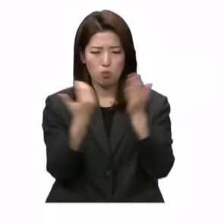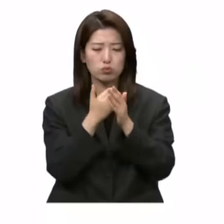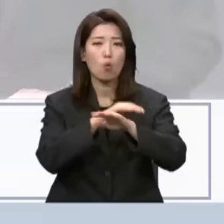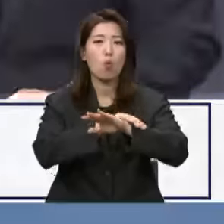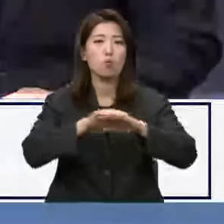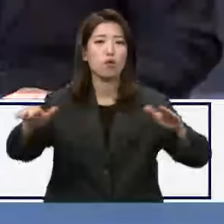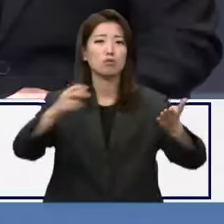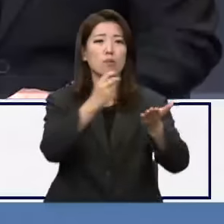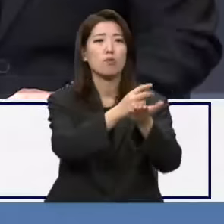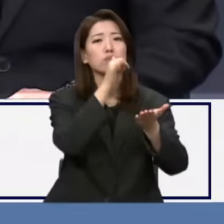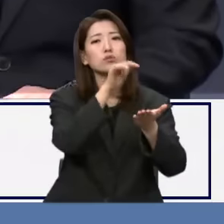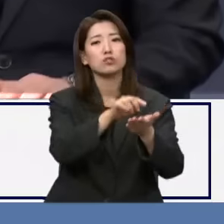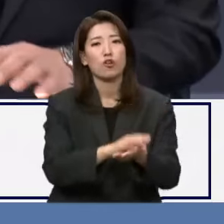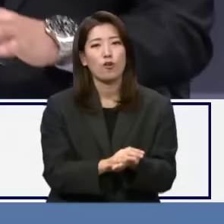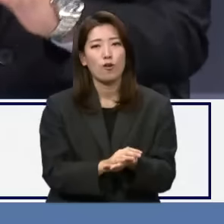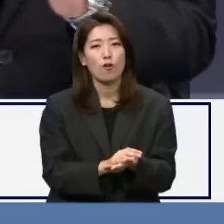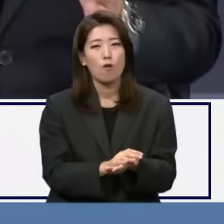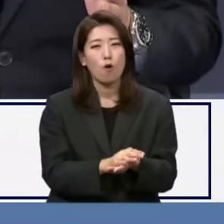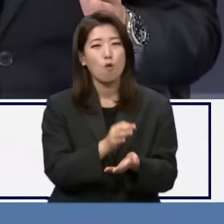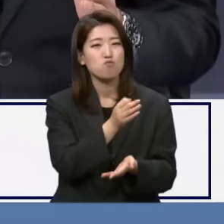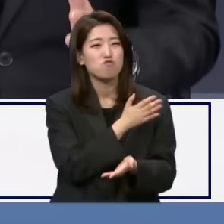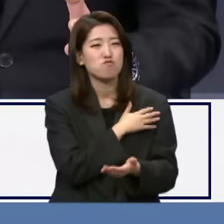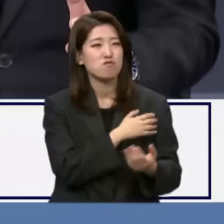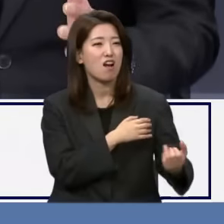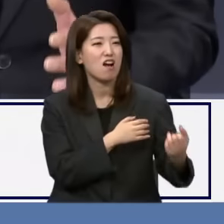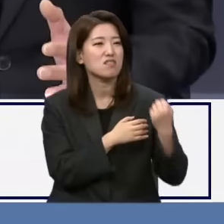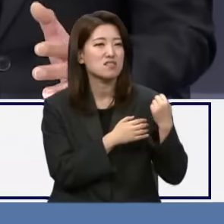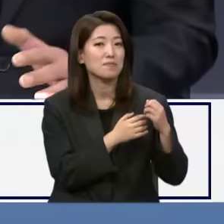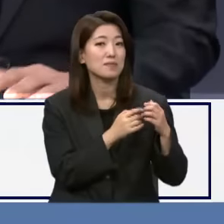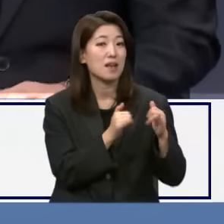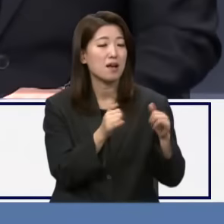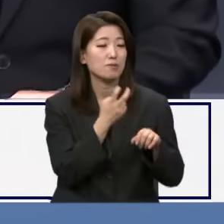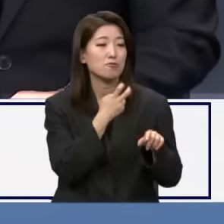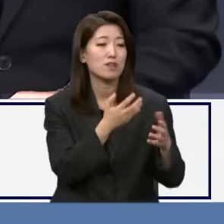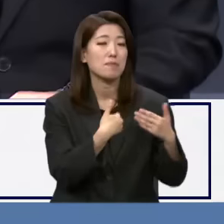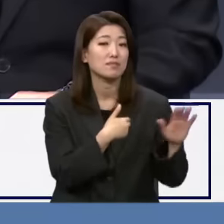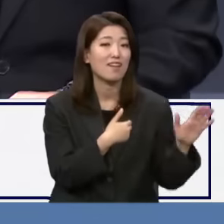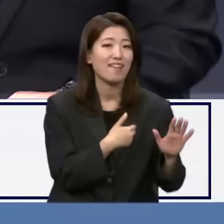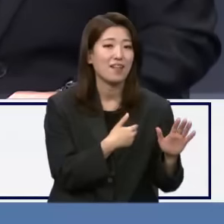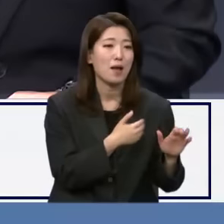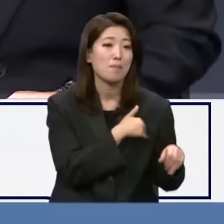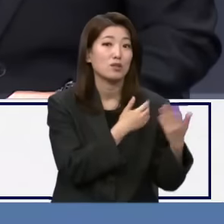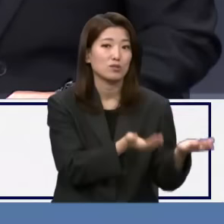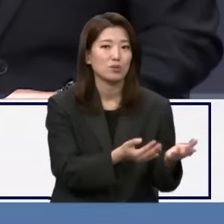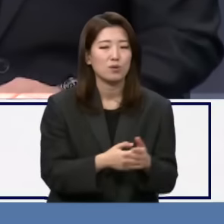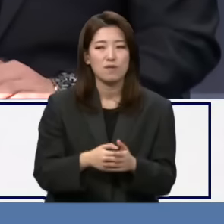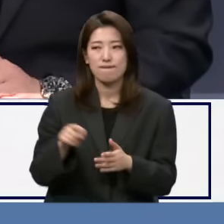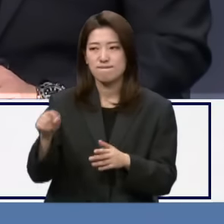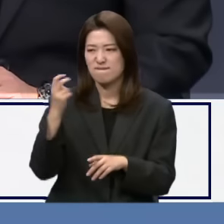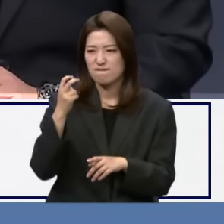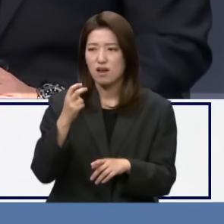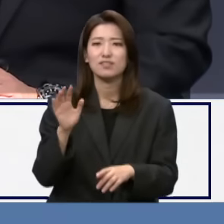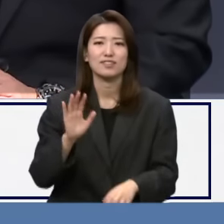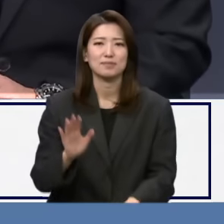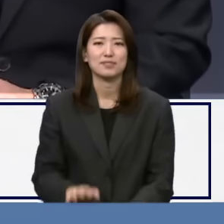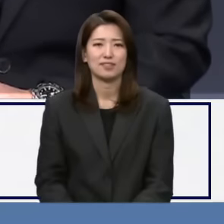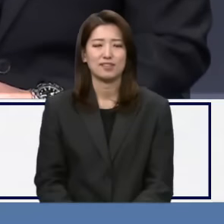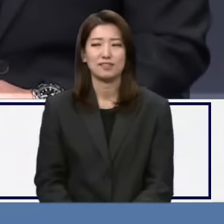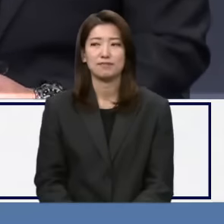세게 수사받고 이런 거 하지 말고 모두가 공정하고 공평하게 법 앞에 평등하게 하자라는 취지가 당긴